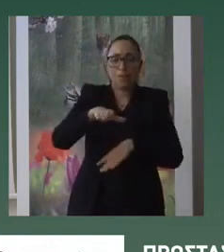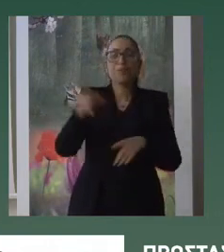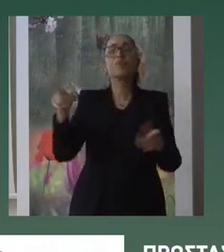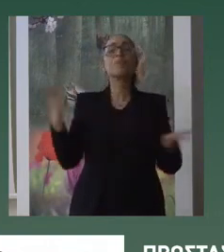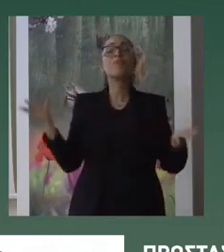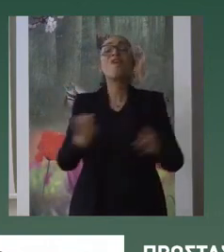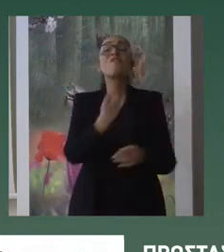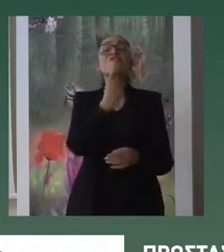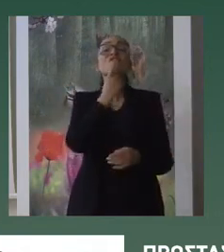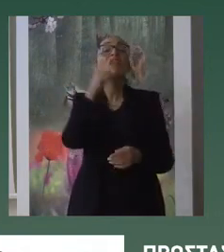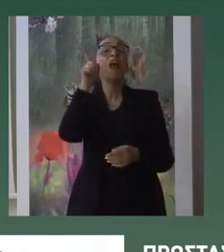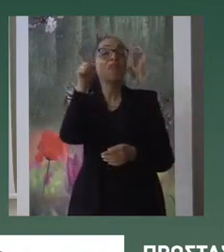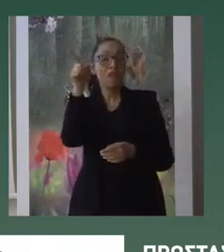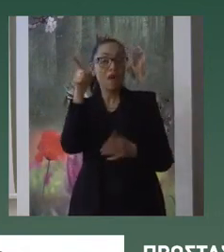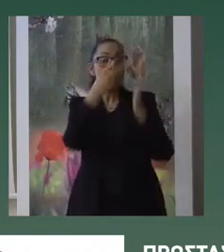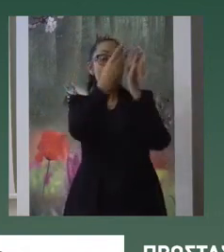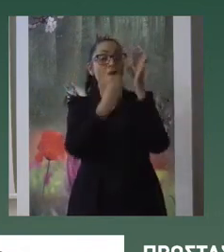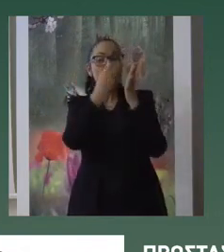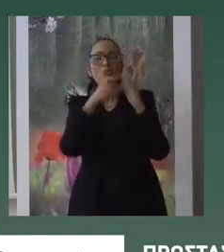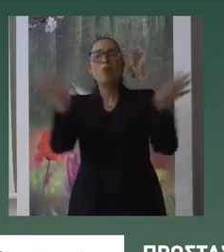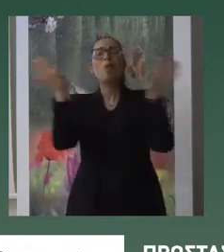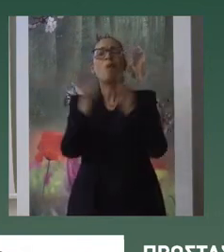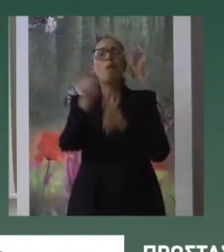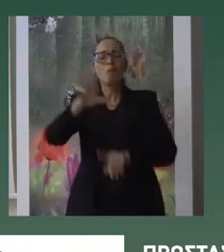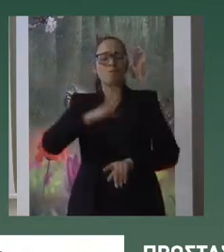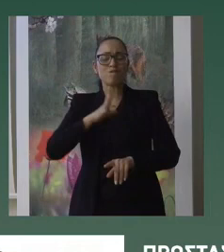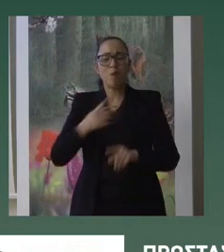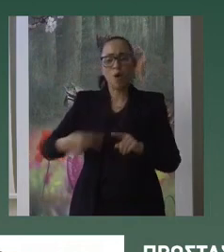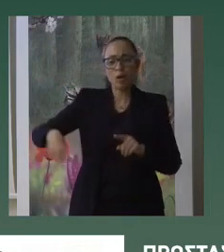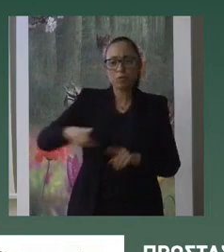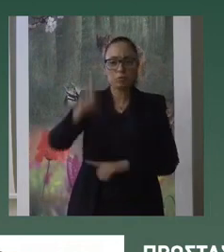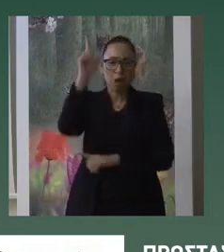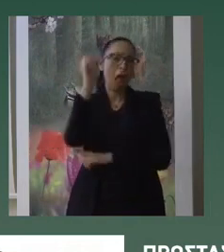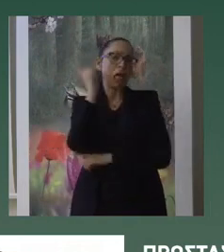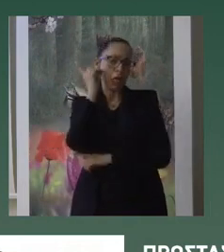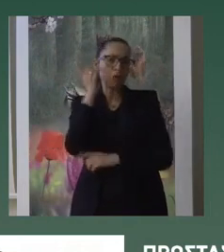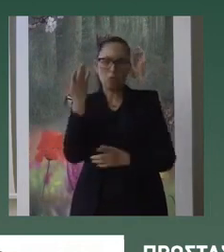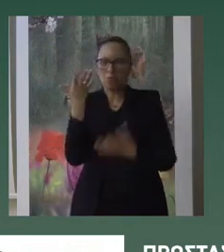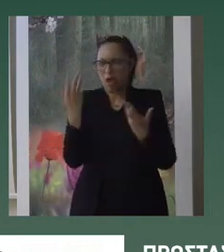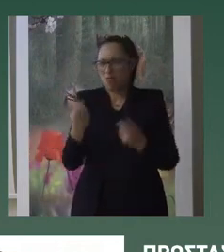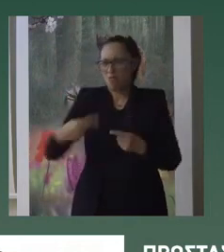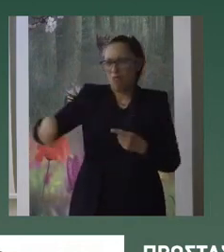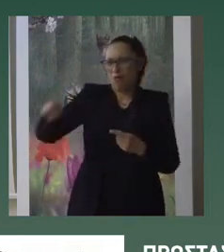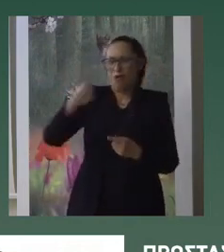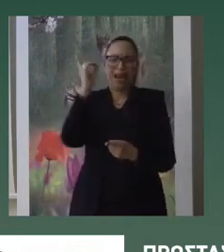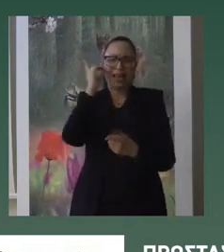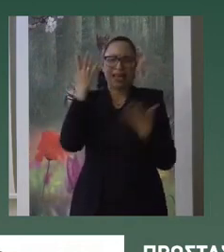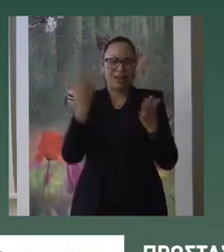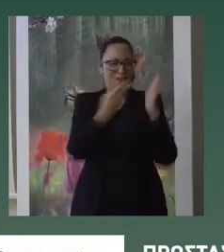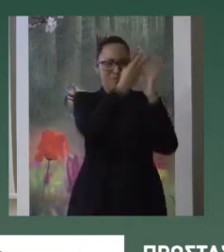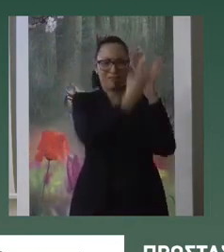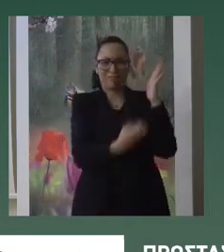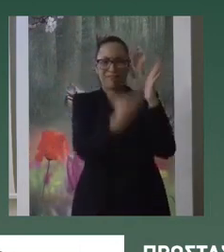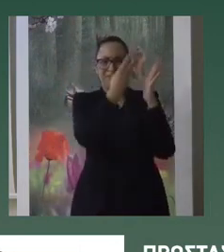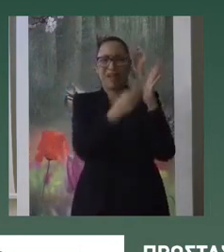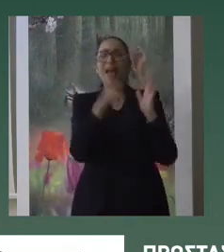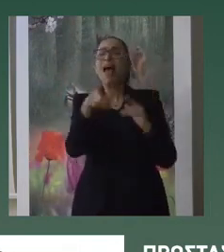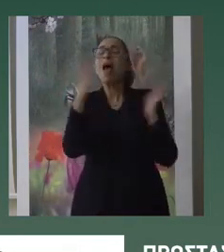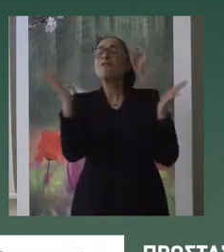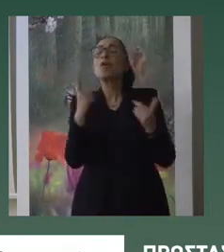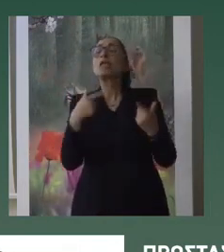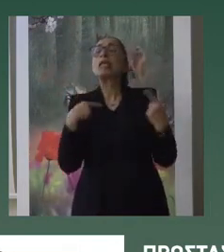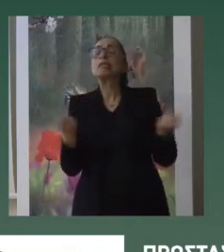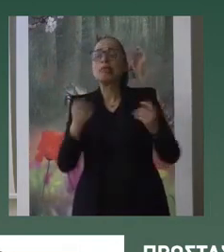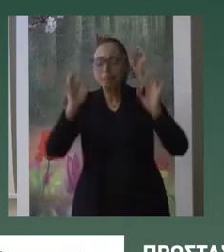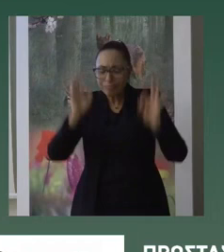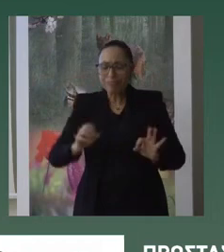Στη Φιλανδία, μια εφαρμογή που είναι για τους πολίτες, με ένα κινητό, εντάξει όλοι έχουμε κινητά, μέσα από το οποίο, ανάλογα με το τι έχεις κάνει